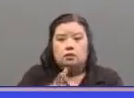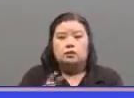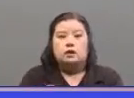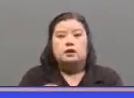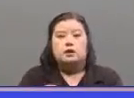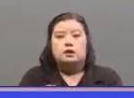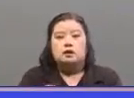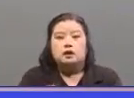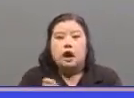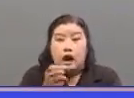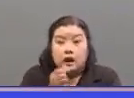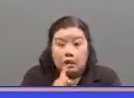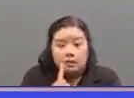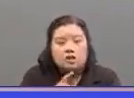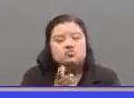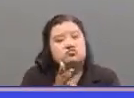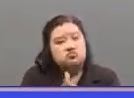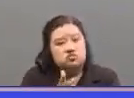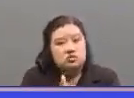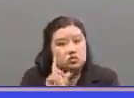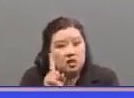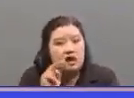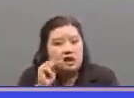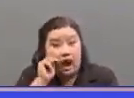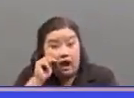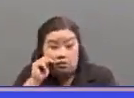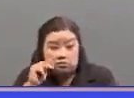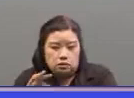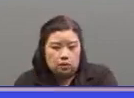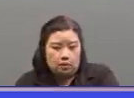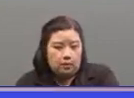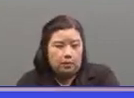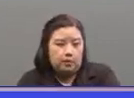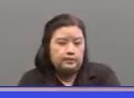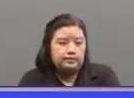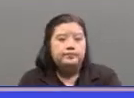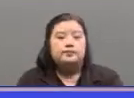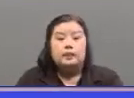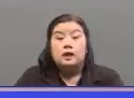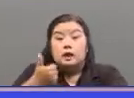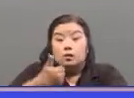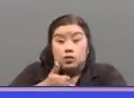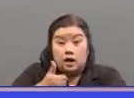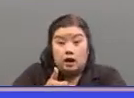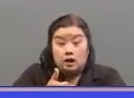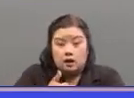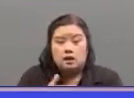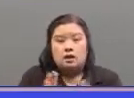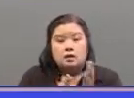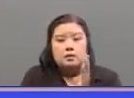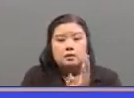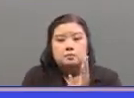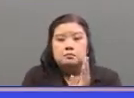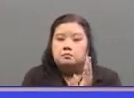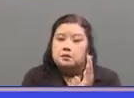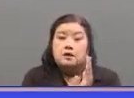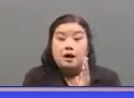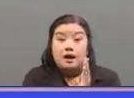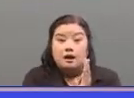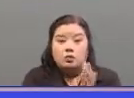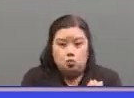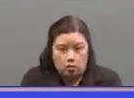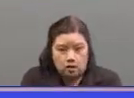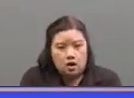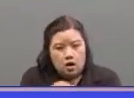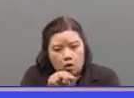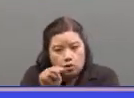ที่ตั้งแต่ช่วงต้นเดือนเรื่อยมาเลยนะคะจนถึงเมื่อวานนี้เลยก็ลงพื้นที่เป็นรายวันเลยค่ะไป